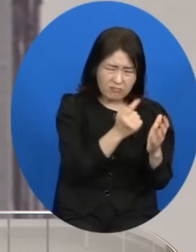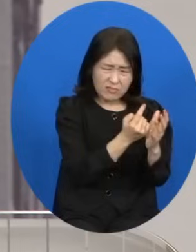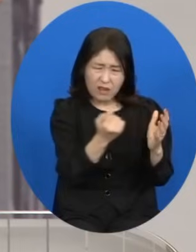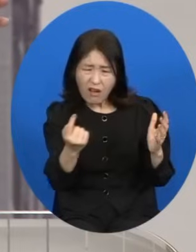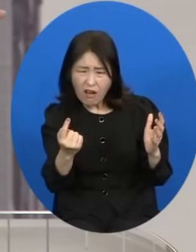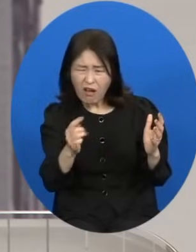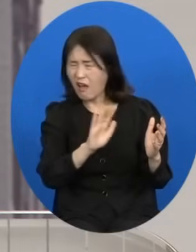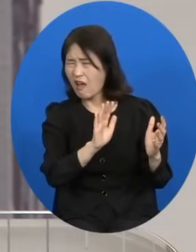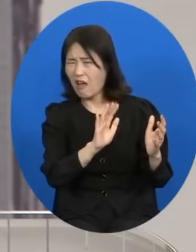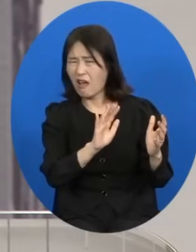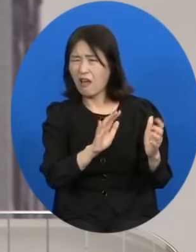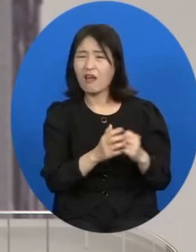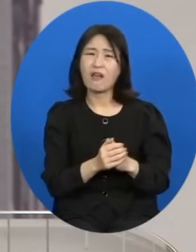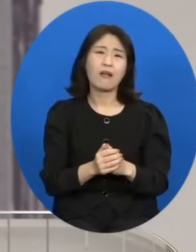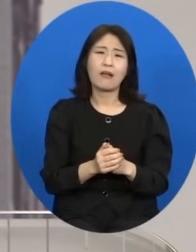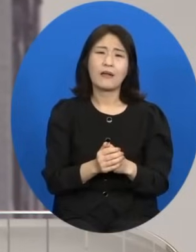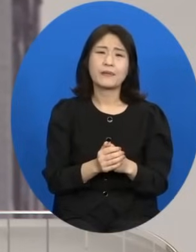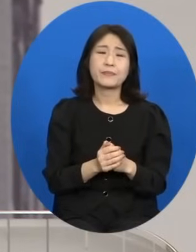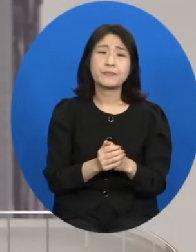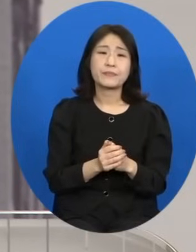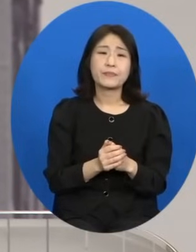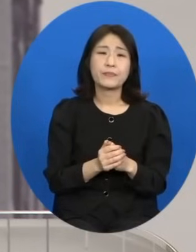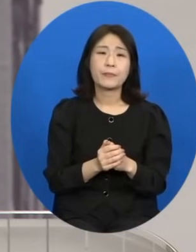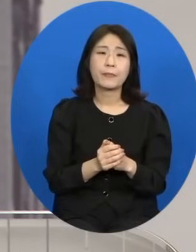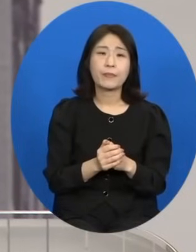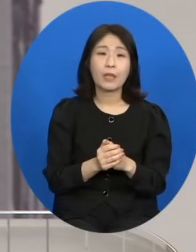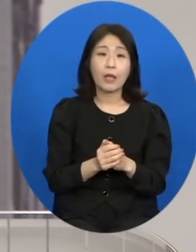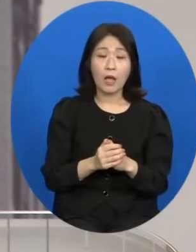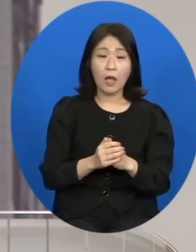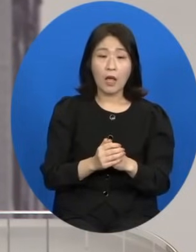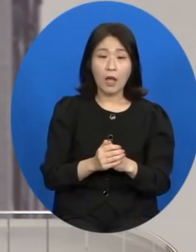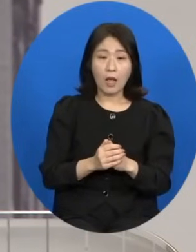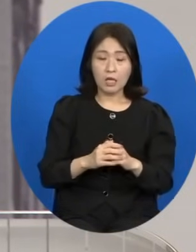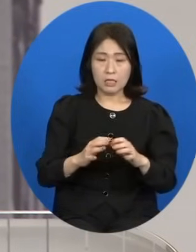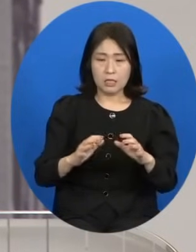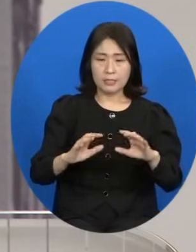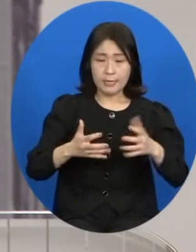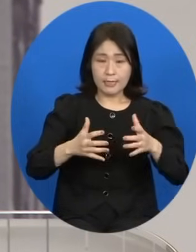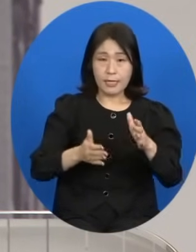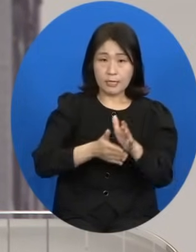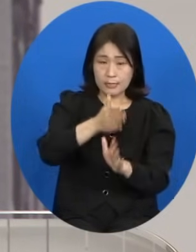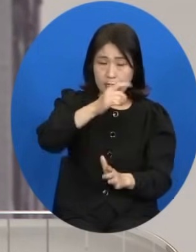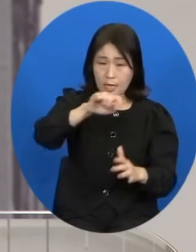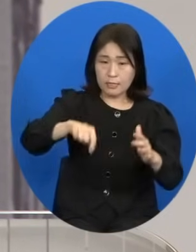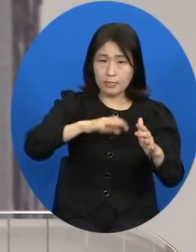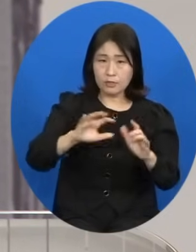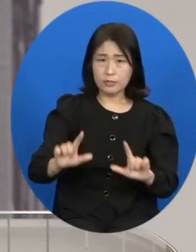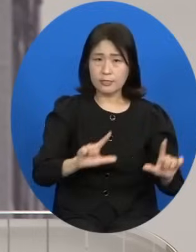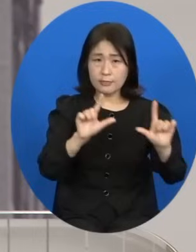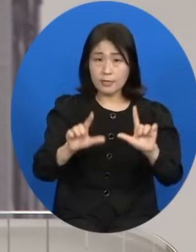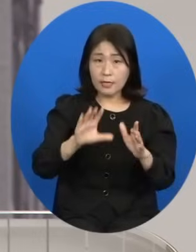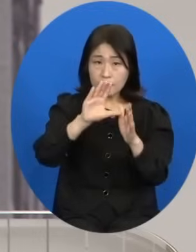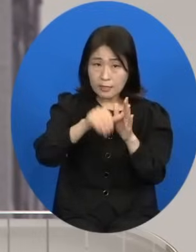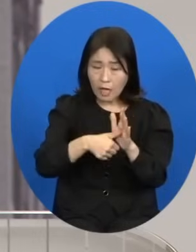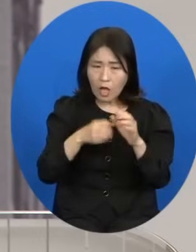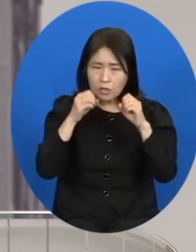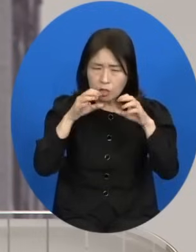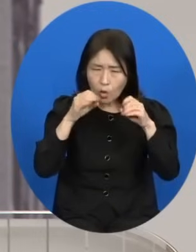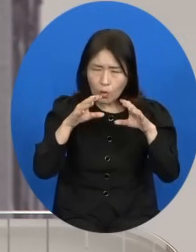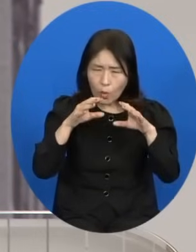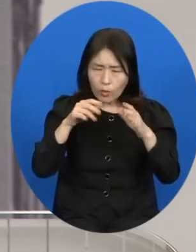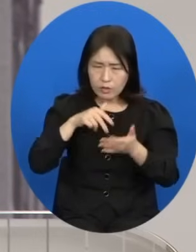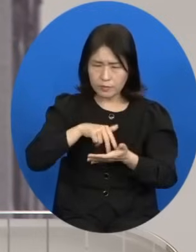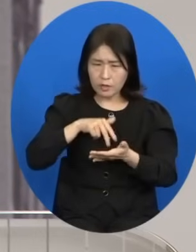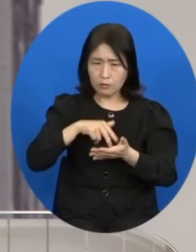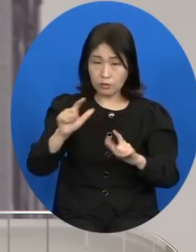세속적인 세상에서 살다 보면 선교적인 소스로 신실하게 살아가려고 하면 반드시 박해를 만나게 되어